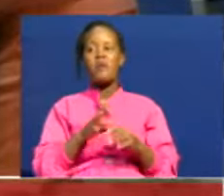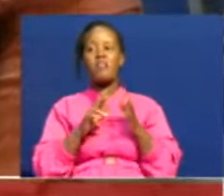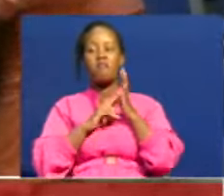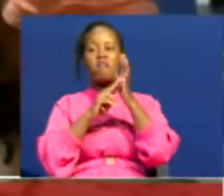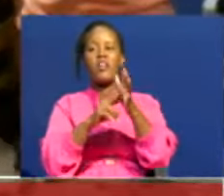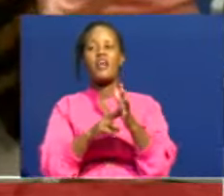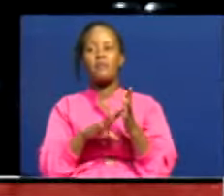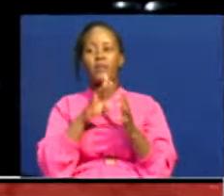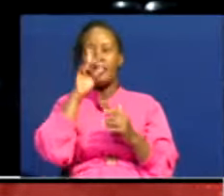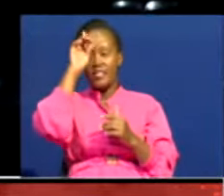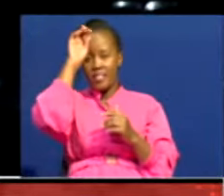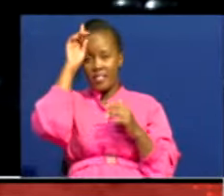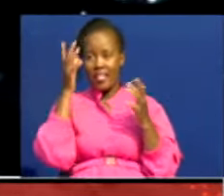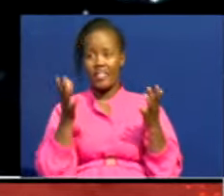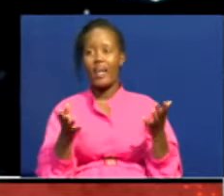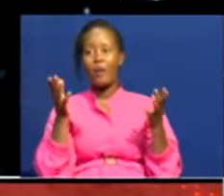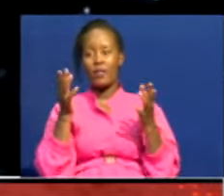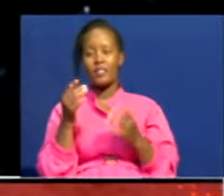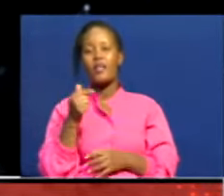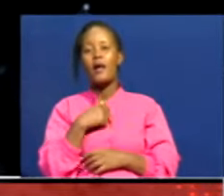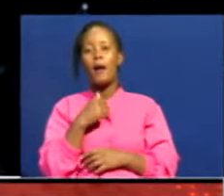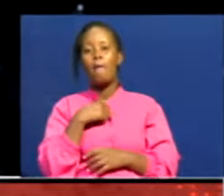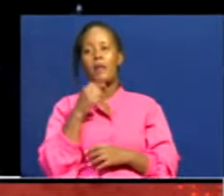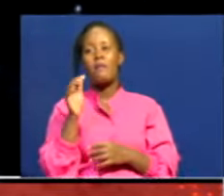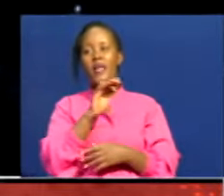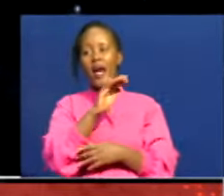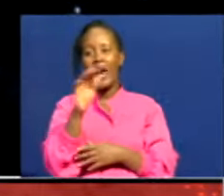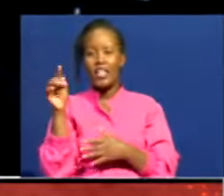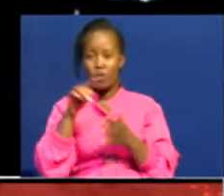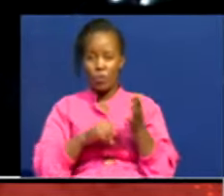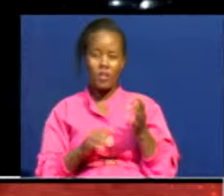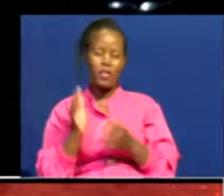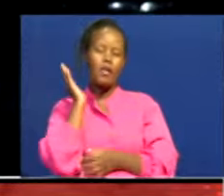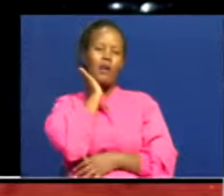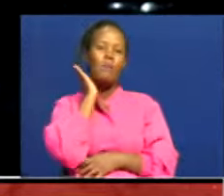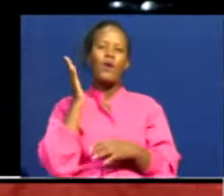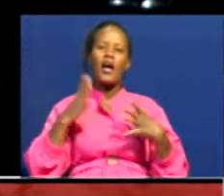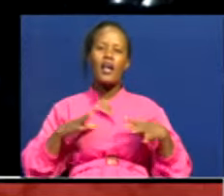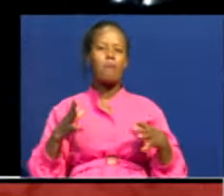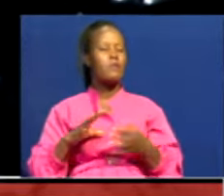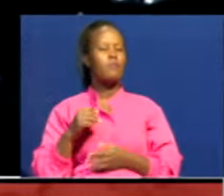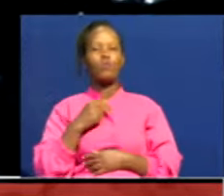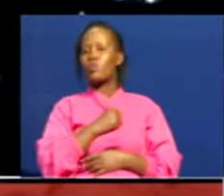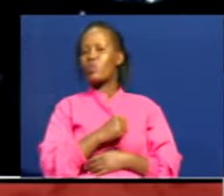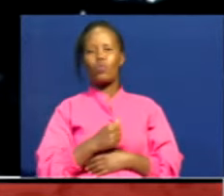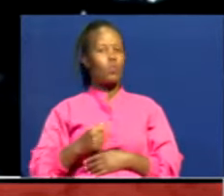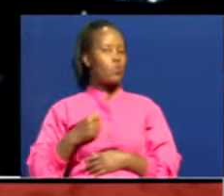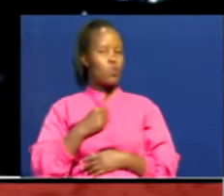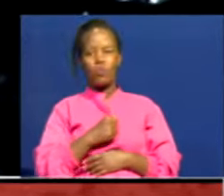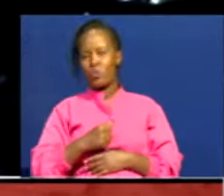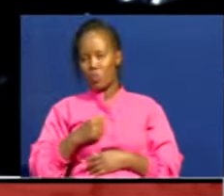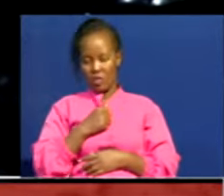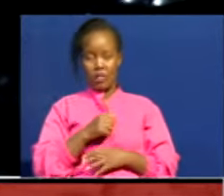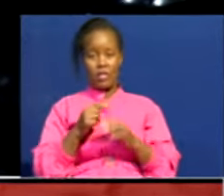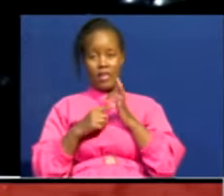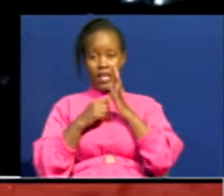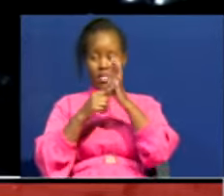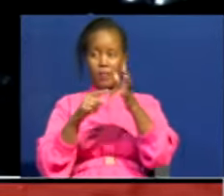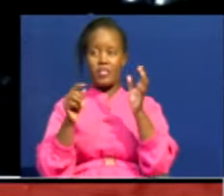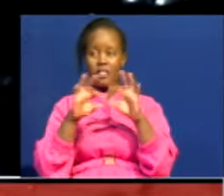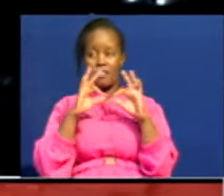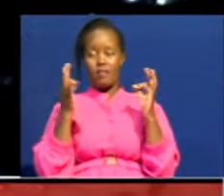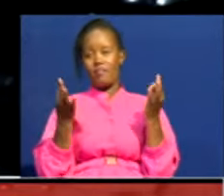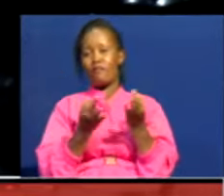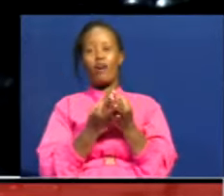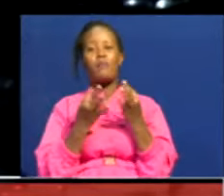nataka kuwaambia watu wa Murang'a poleni sana, na hasa familia za wale wamepata